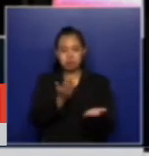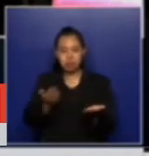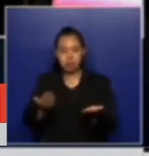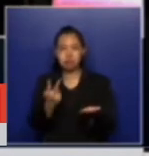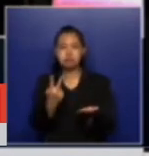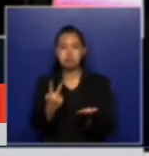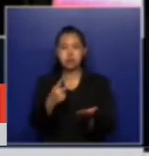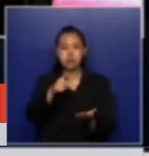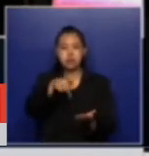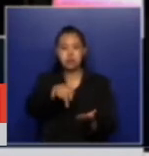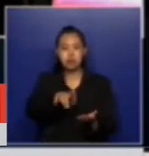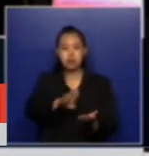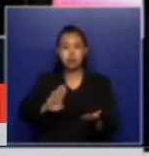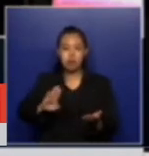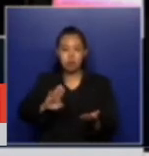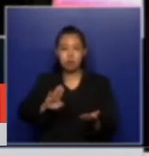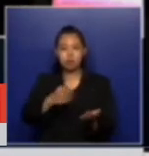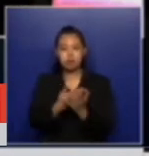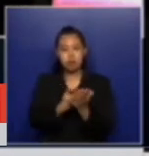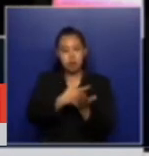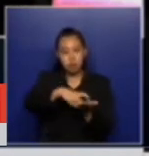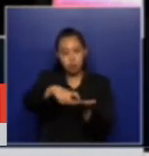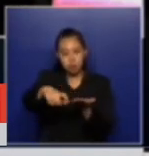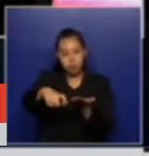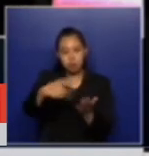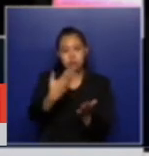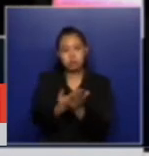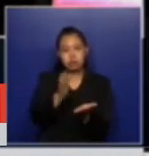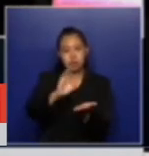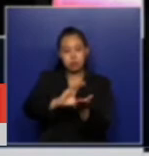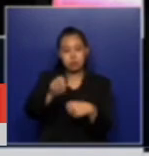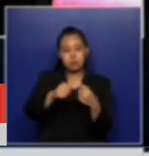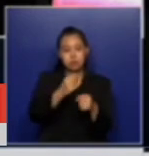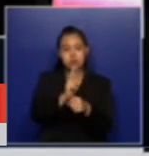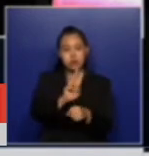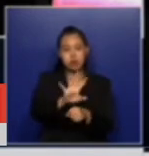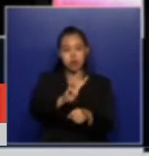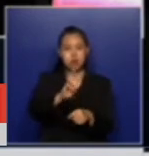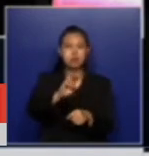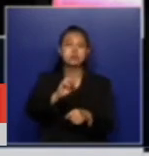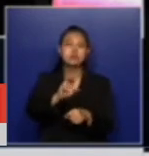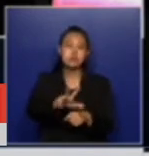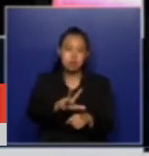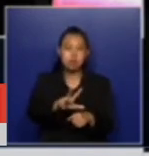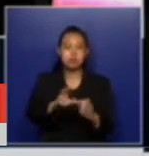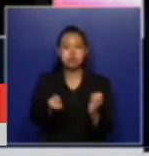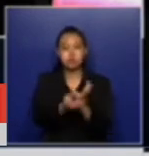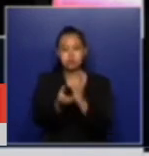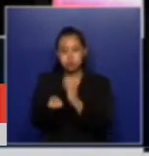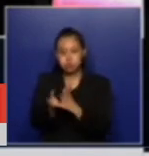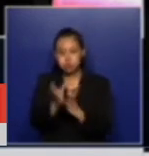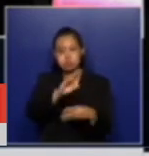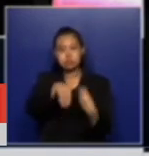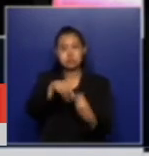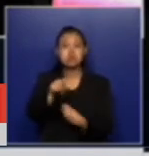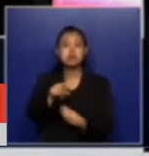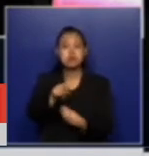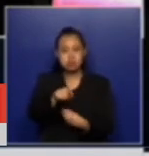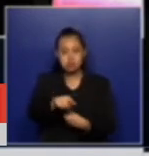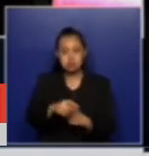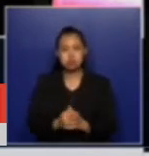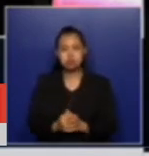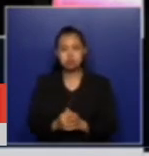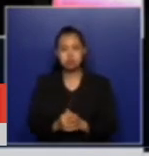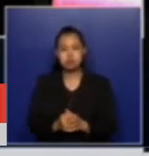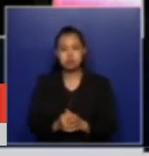บัญญัติโอนงบประมาณปี63เพื่อไปรองรับผลกระทบทางด้านเศรษฐกิจไอ้เรื่องดังก